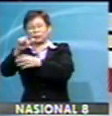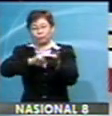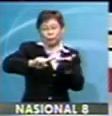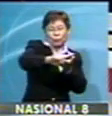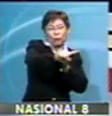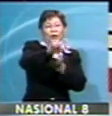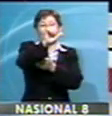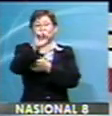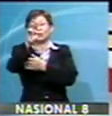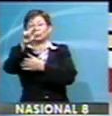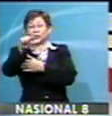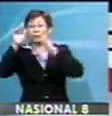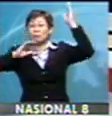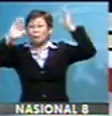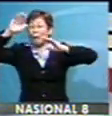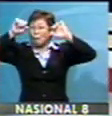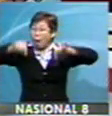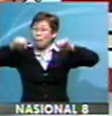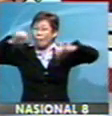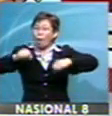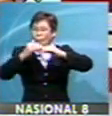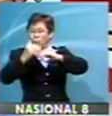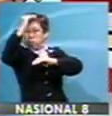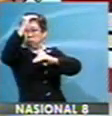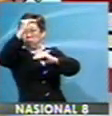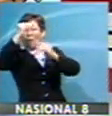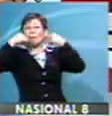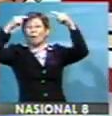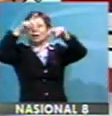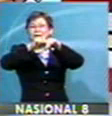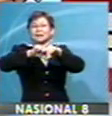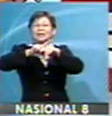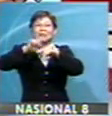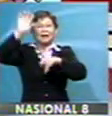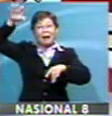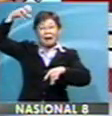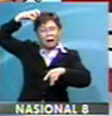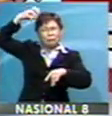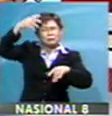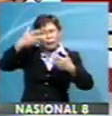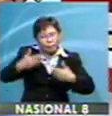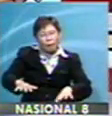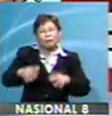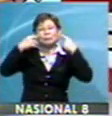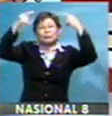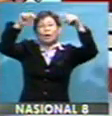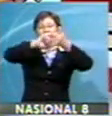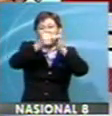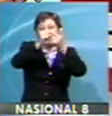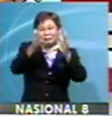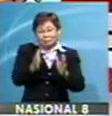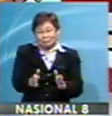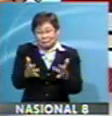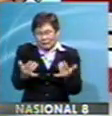Kontingen Aug Malaysia dilihat mampu melepasi pencapaian di Laos selepas mengambil kira pencapaian semasa atlet kali